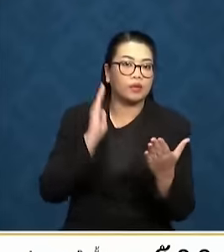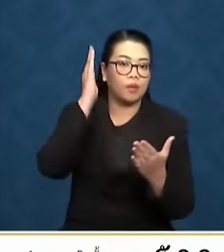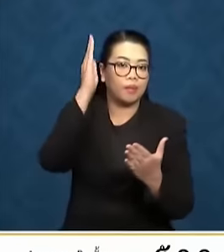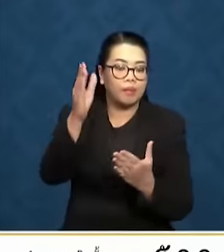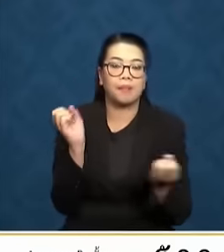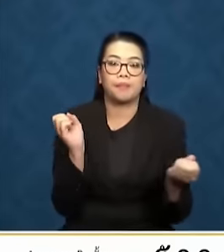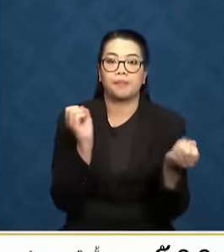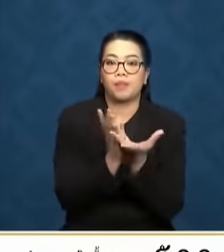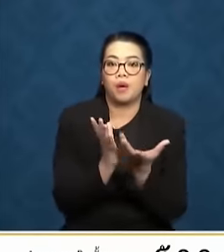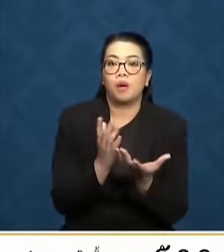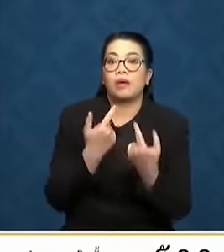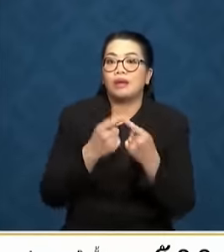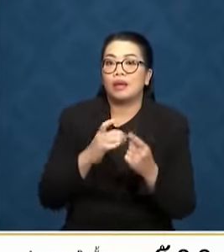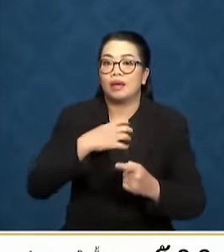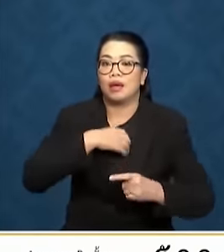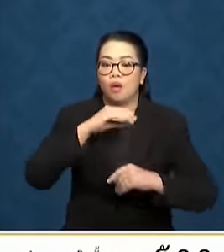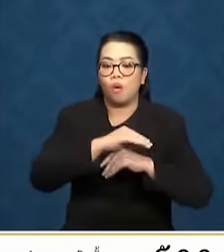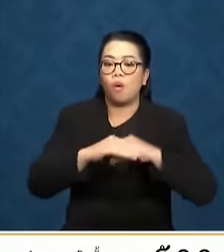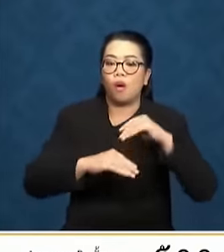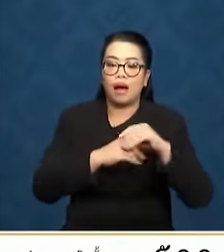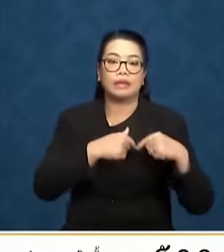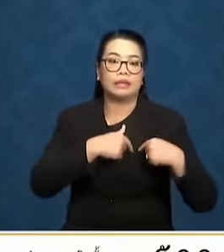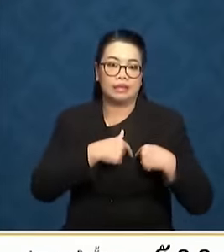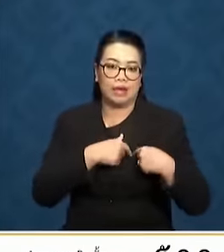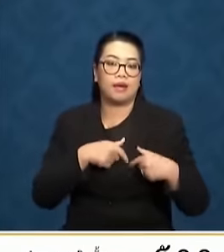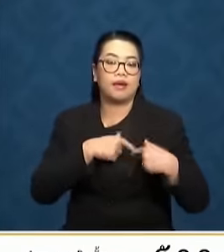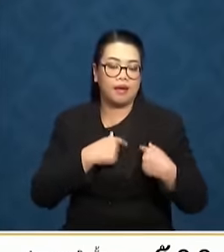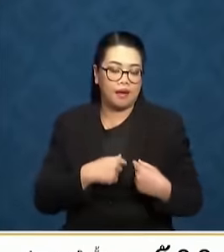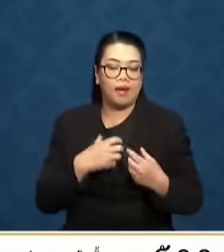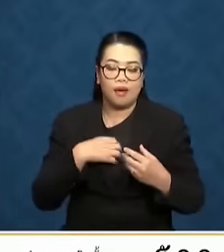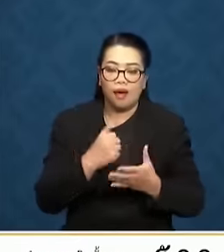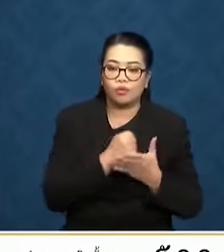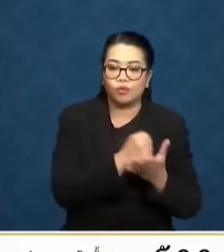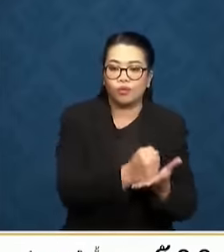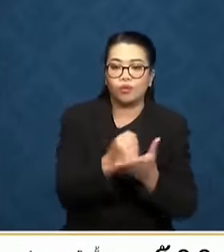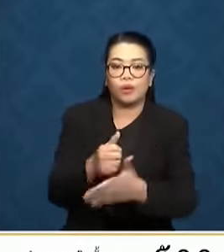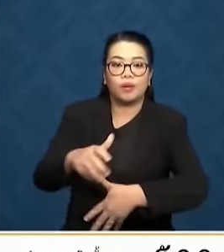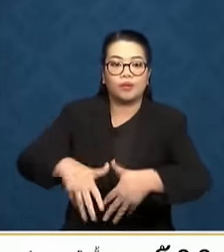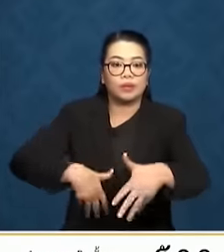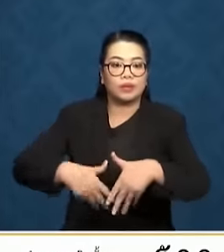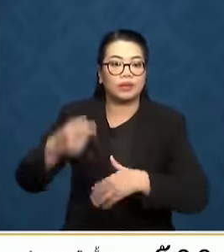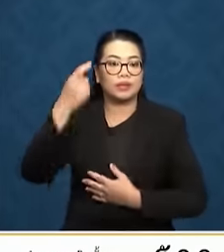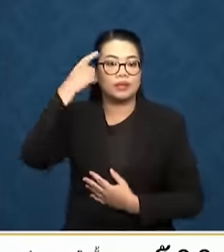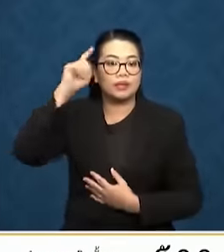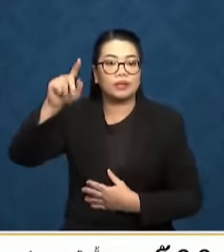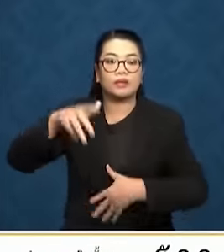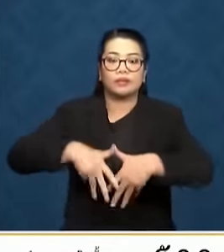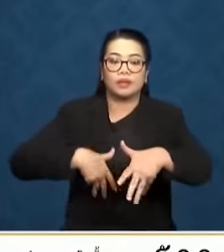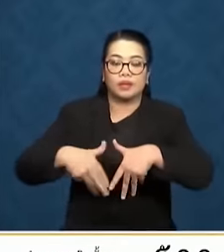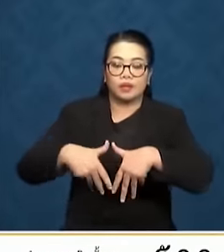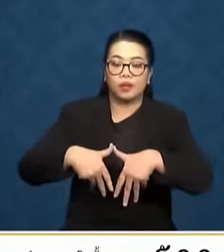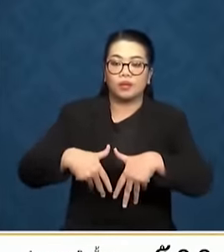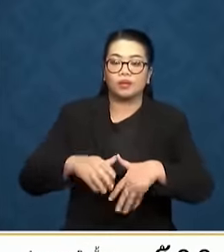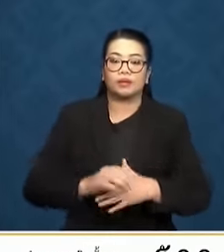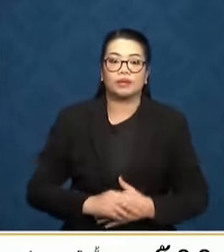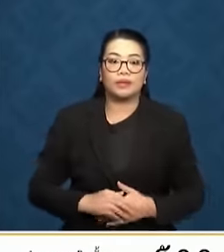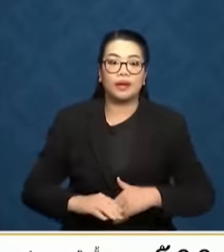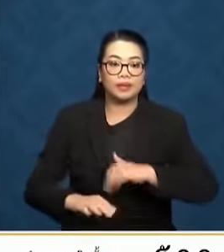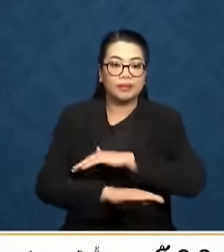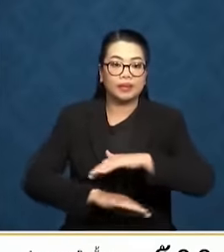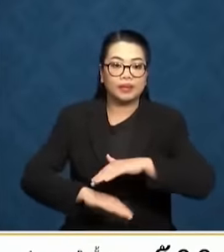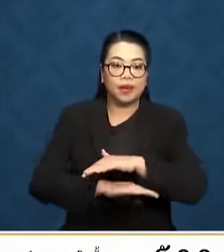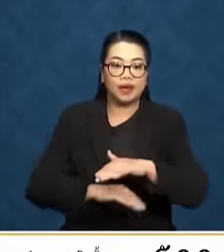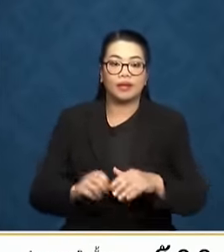แต่ต้องการโครงการที่ใส่ใจโครงการที่ไม่ได้มองข้ามพวกเขาเล็กๆๆรวมกันจากล่างขึ้นบนบางที